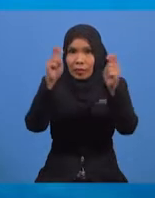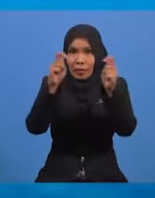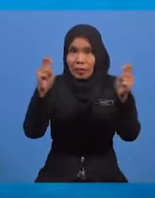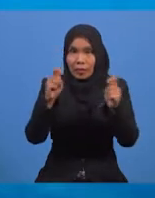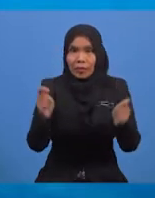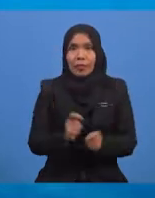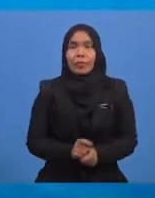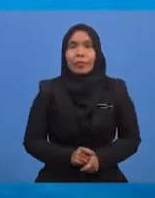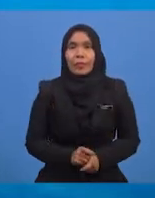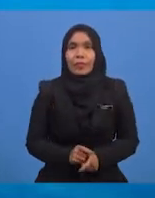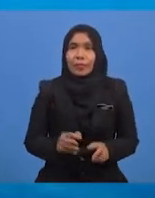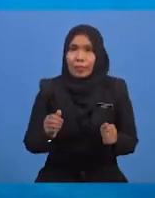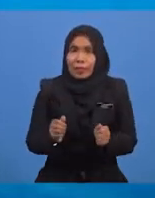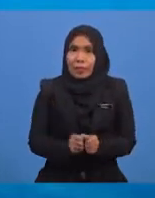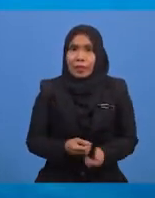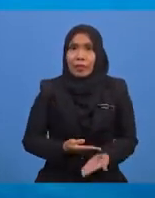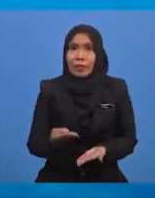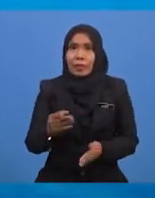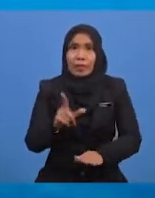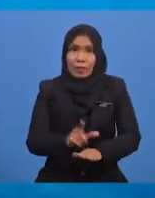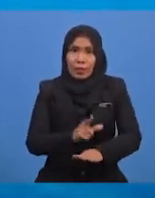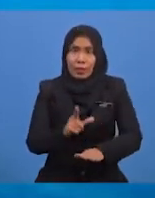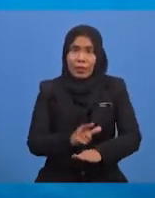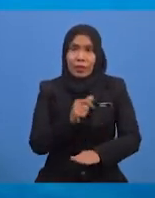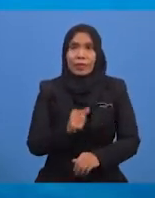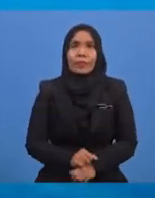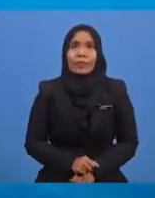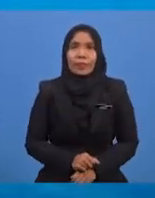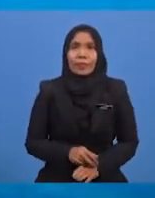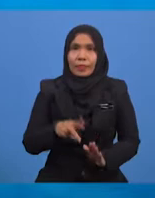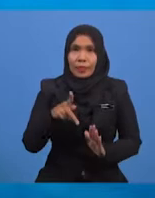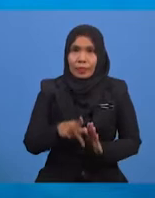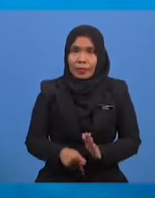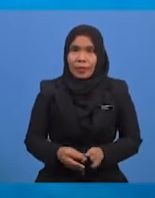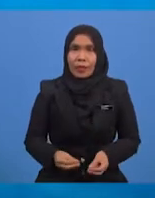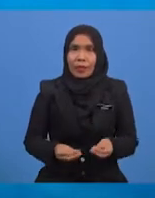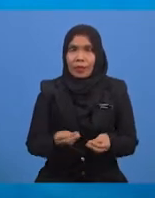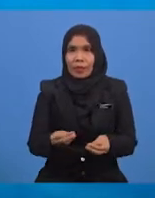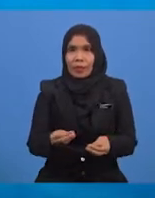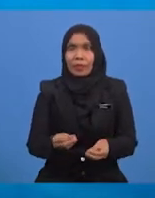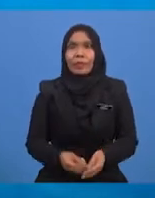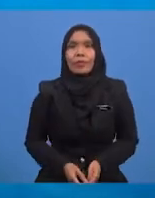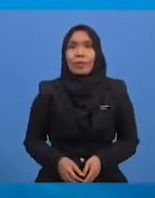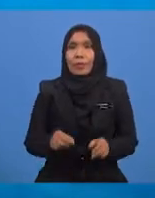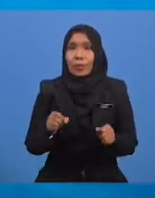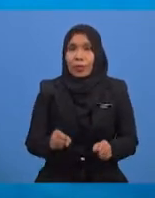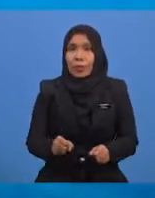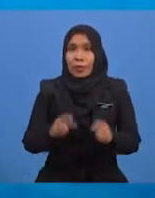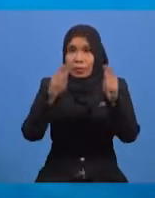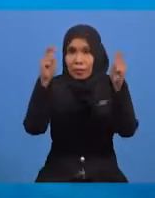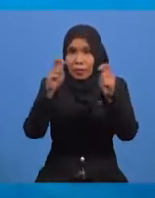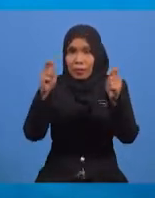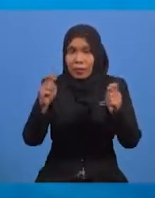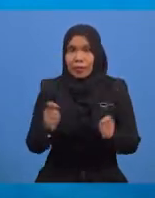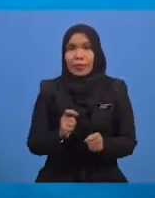mengadakan latihan peningkatan kemahiran. Perniagaan boleh meningkatkan teknologi pengeluaran dan mengurangkan pula